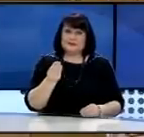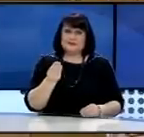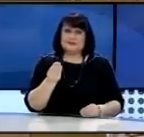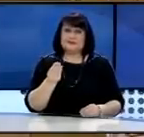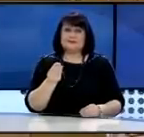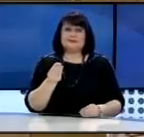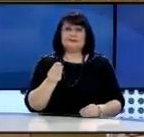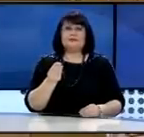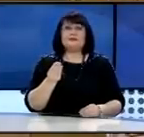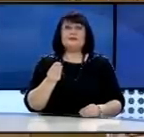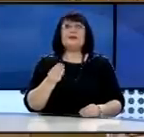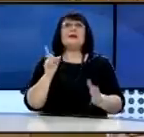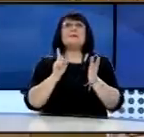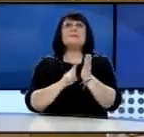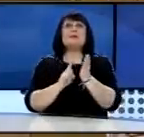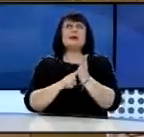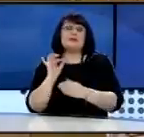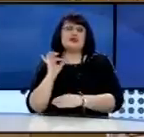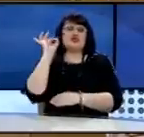για να επιδιώκουμε ενεργά